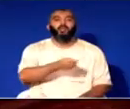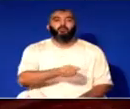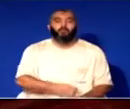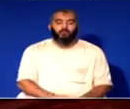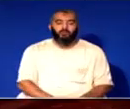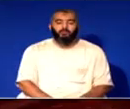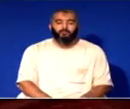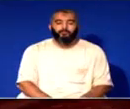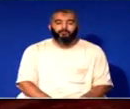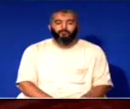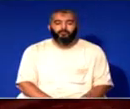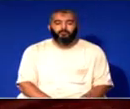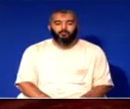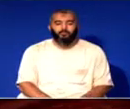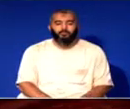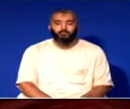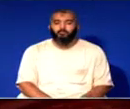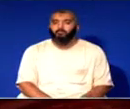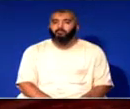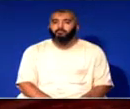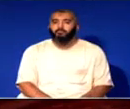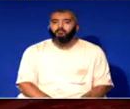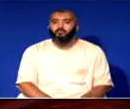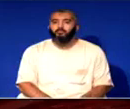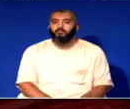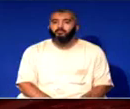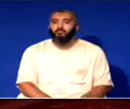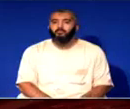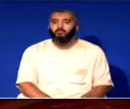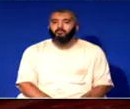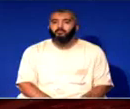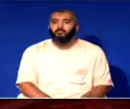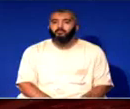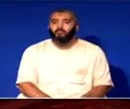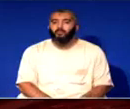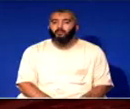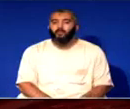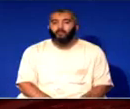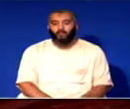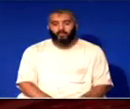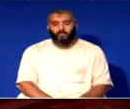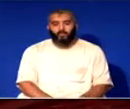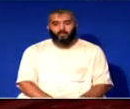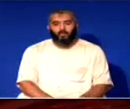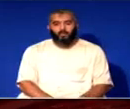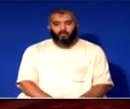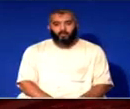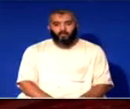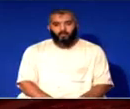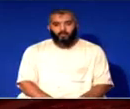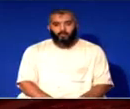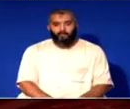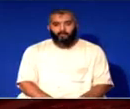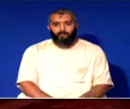الشيخ الكرام اللي مالفين صلى 10 ايام تادو الحجه، يقدر مولاها يعود قادرها ويصوم كامل، واللي يعود